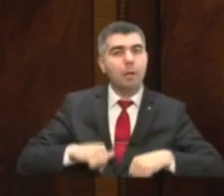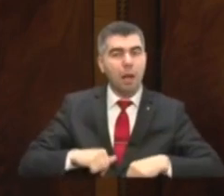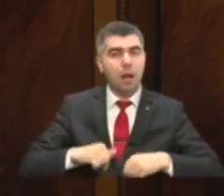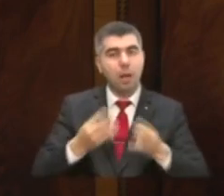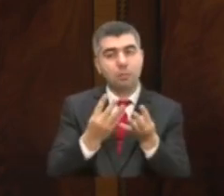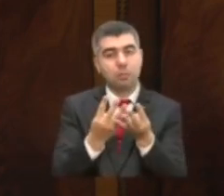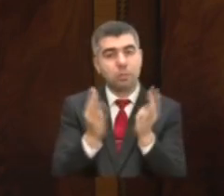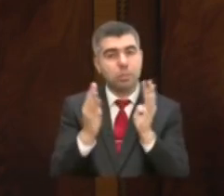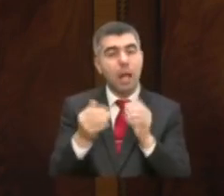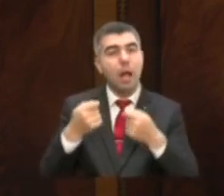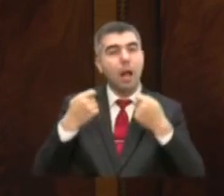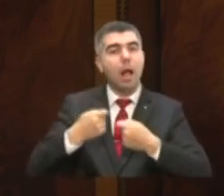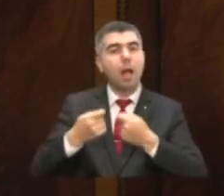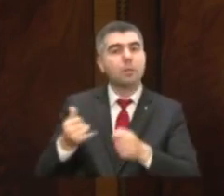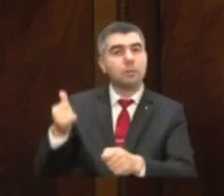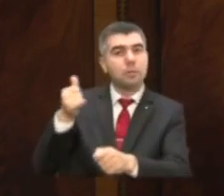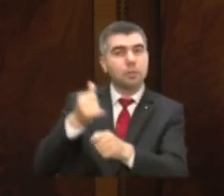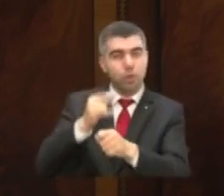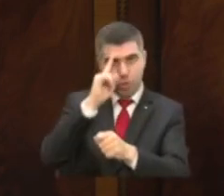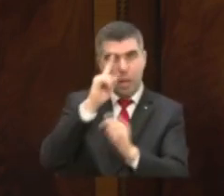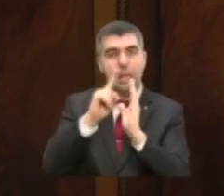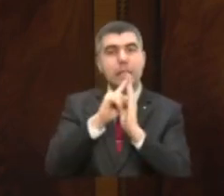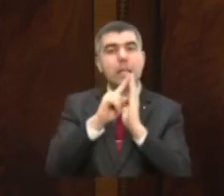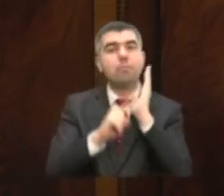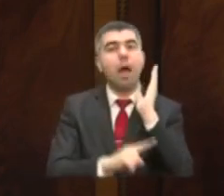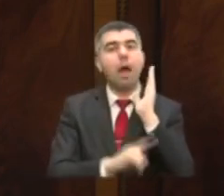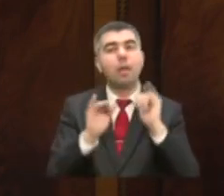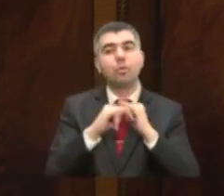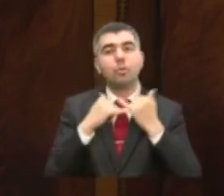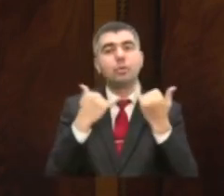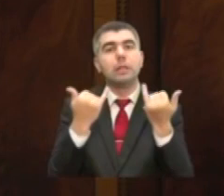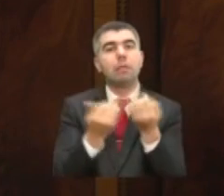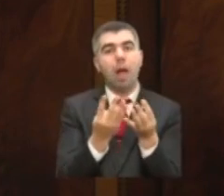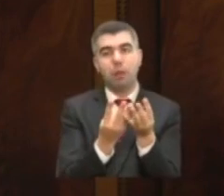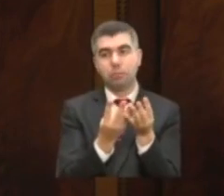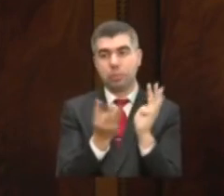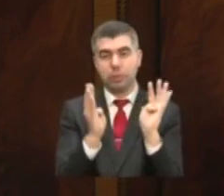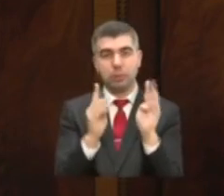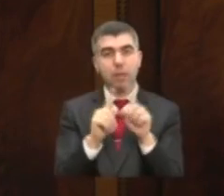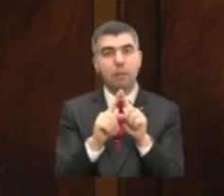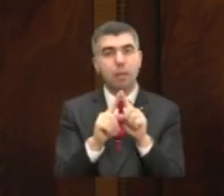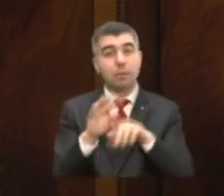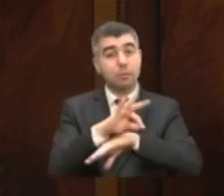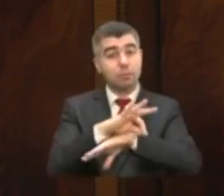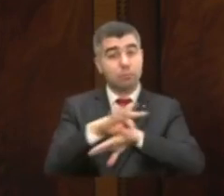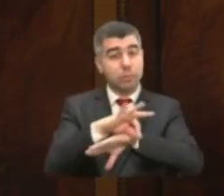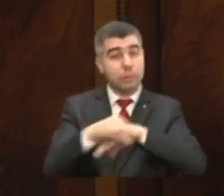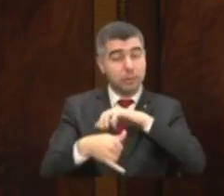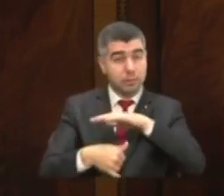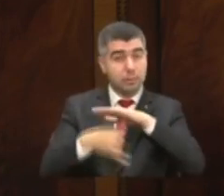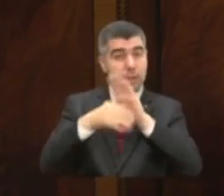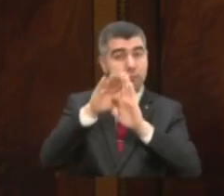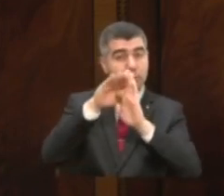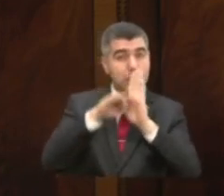والتي سأترأس اجتماعها الأول في غضون هذا الأسبوع، والغاية هو إحداث هذه اللجنة وجعلها آلية